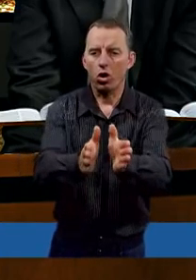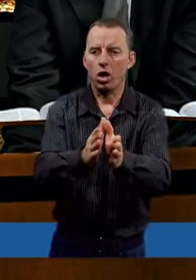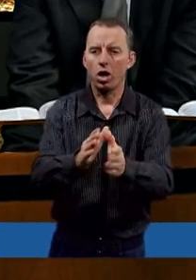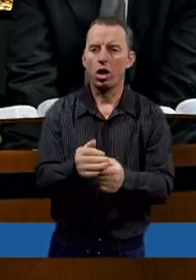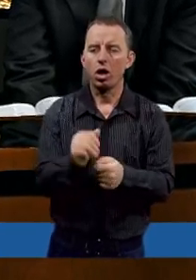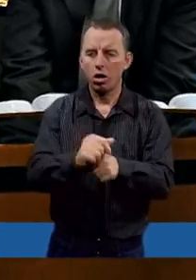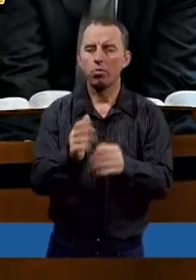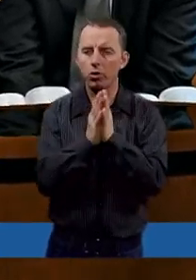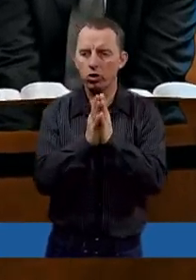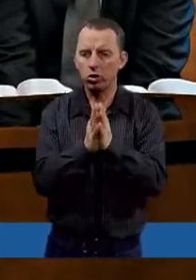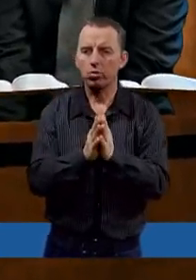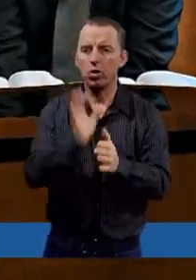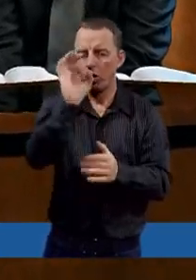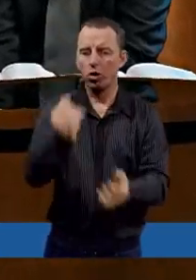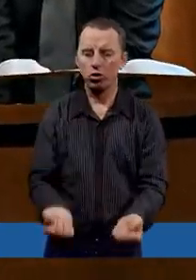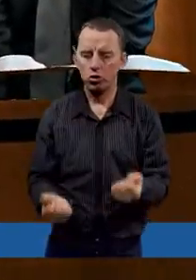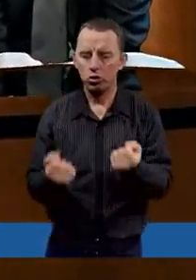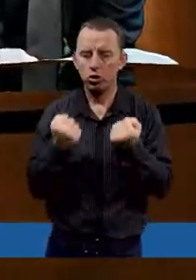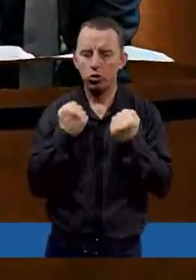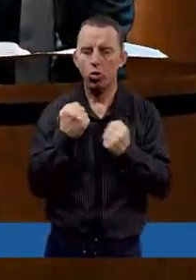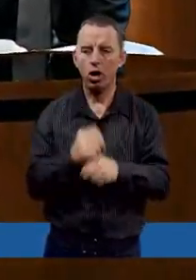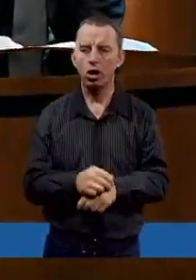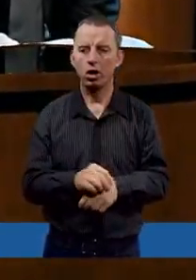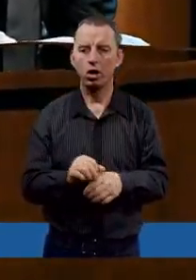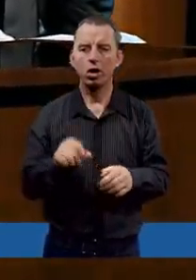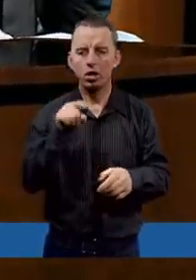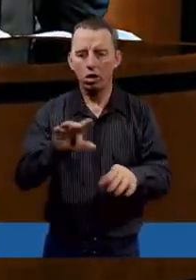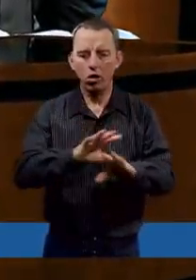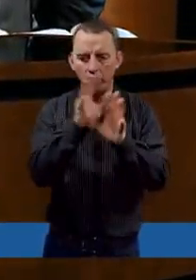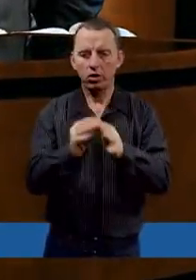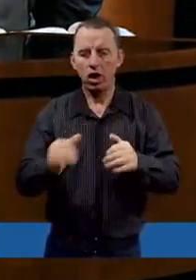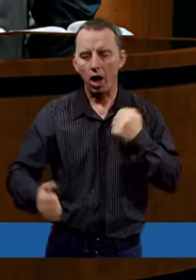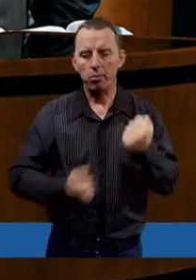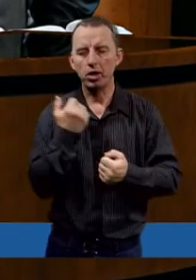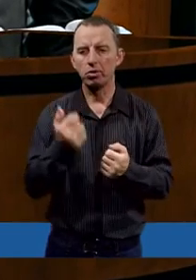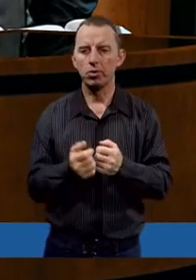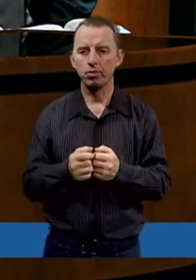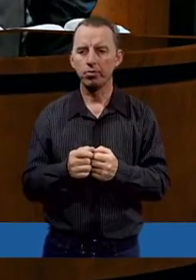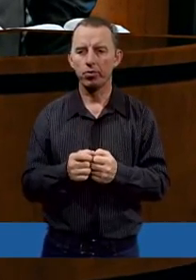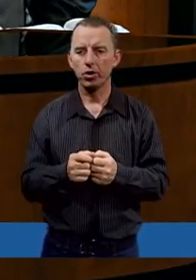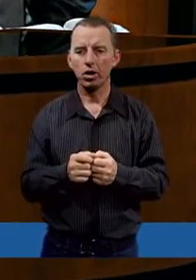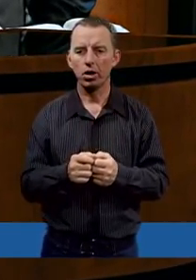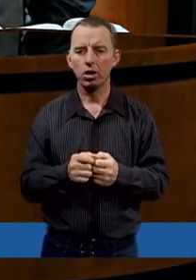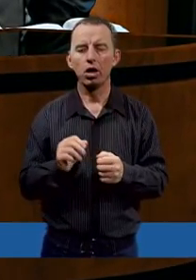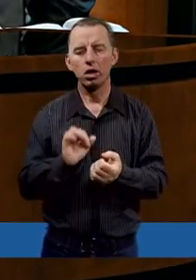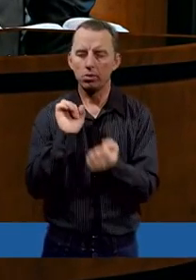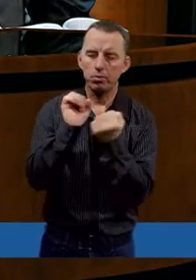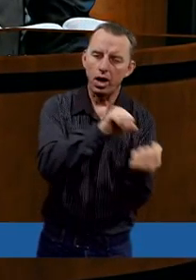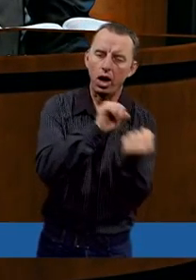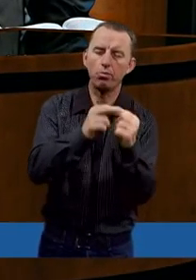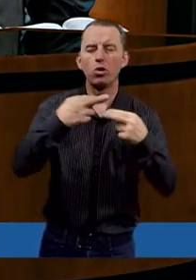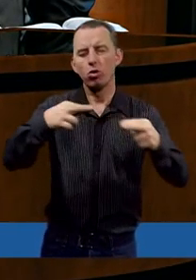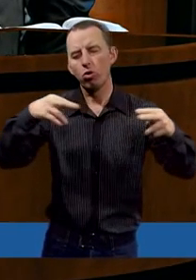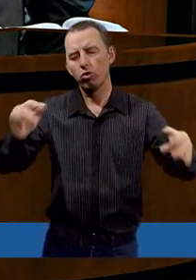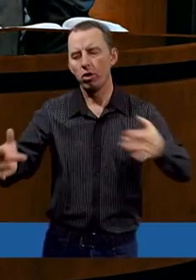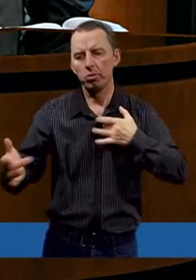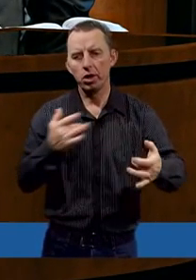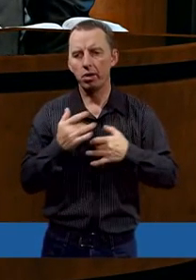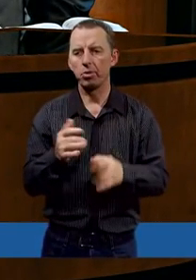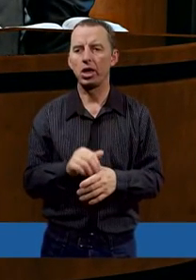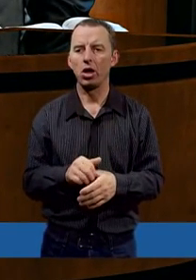Panie Boże, proszę Cię o siłę do tego wszystkiego, abyśmy, gdy się zmagamy z różnym cierpieniem, czy